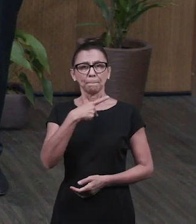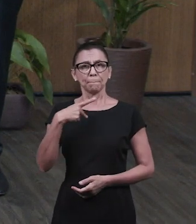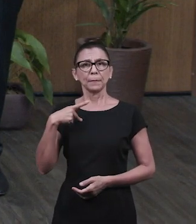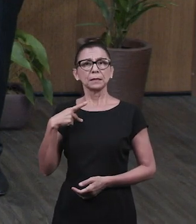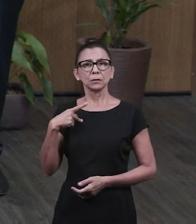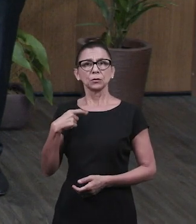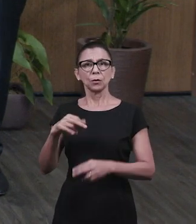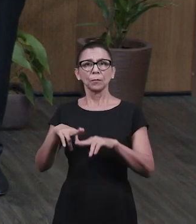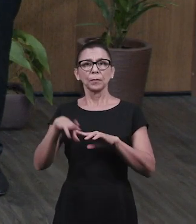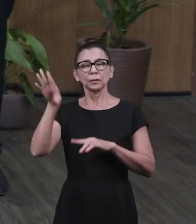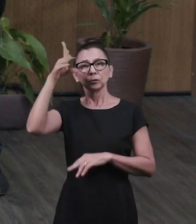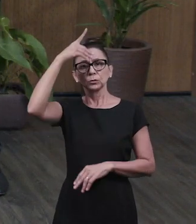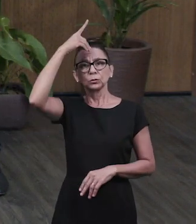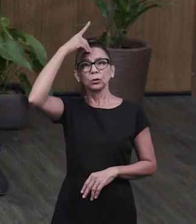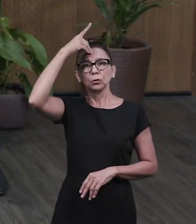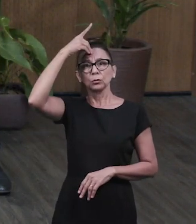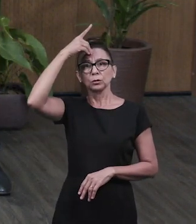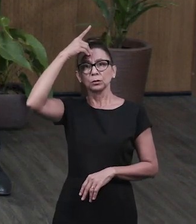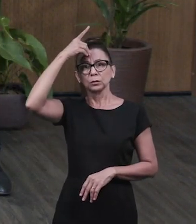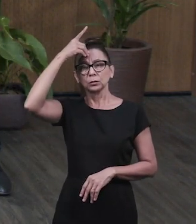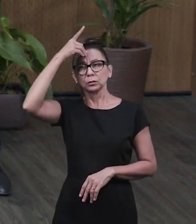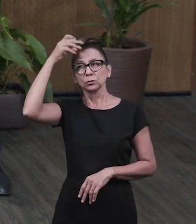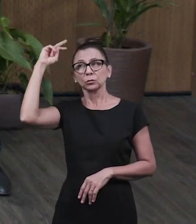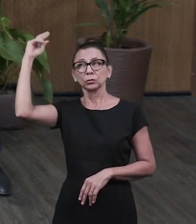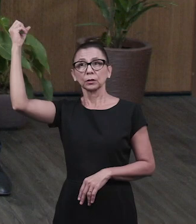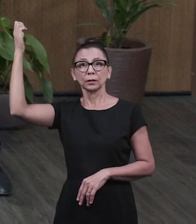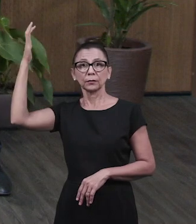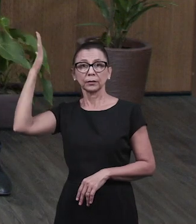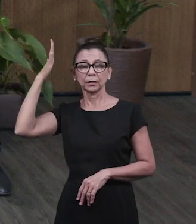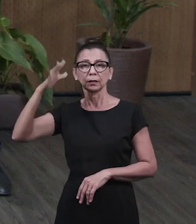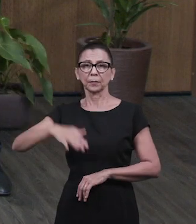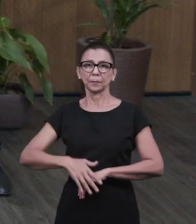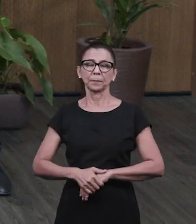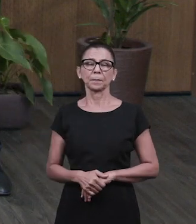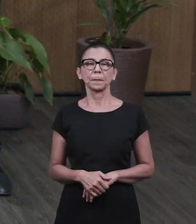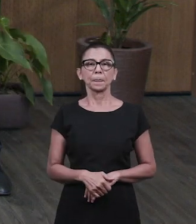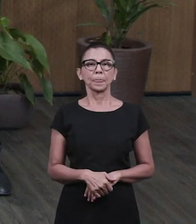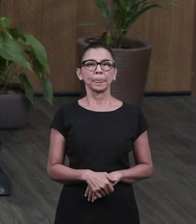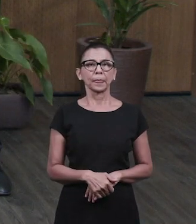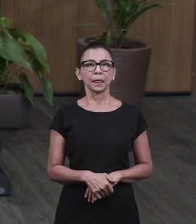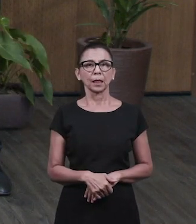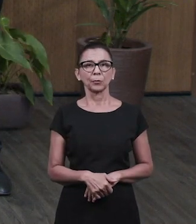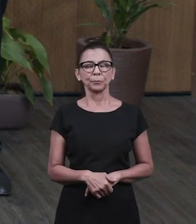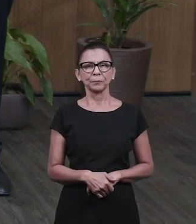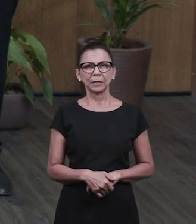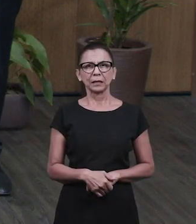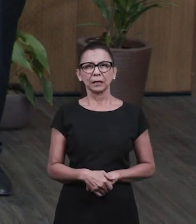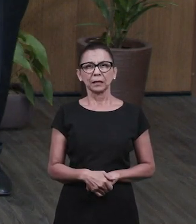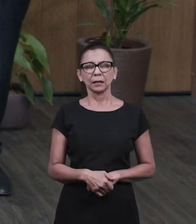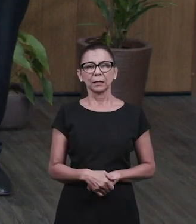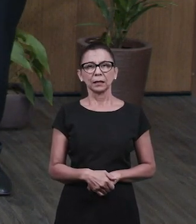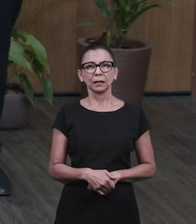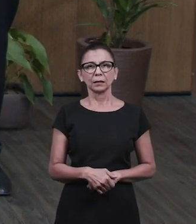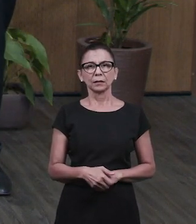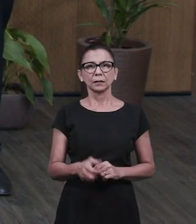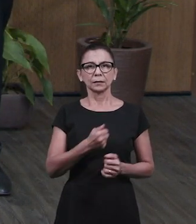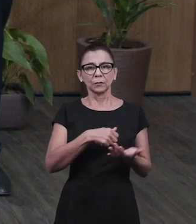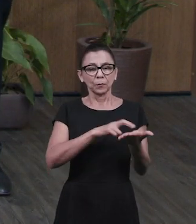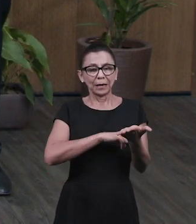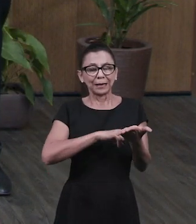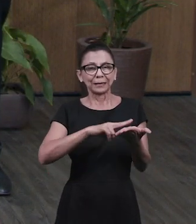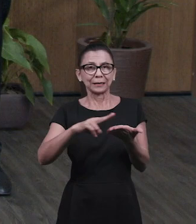dons spirituels. Quand il a écrit une lettre à Timothée, un pasteur de cette époque,